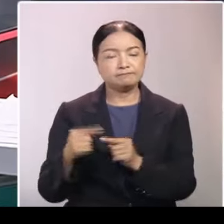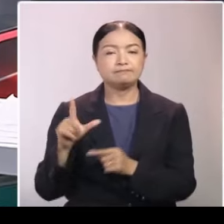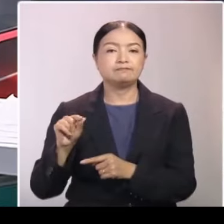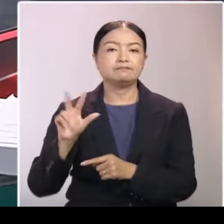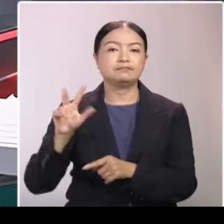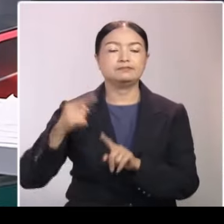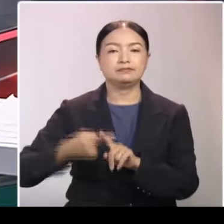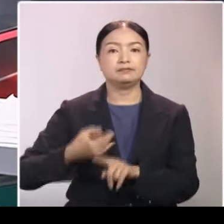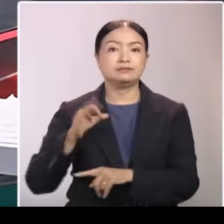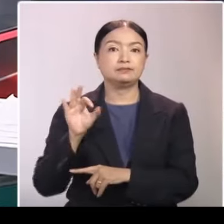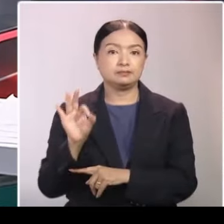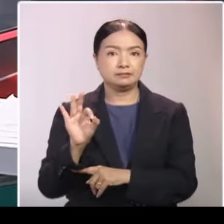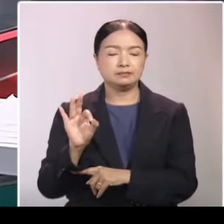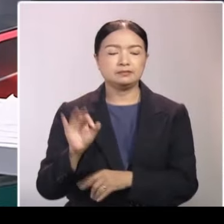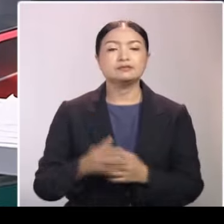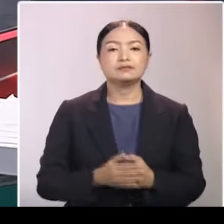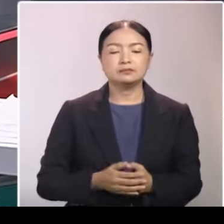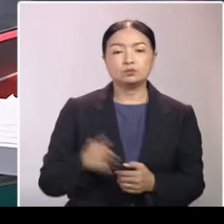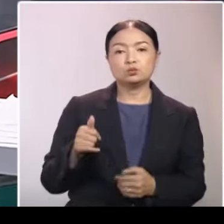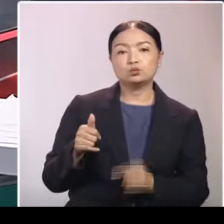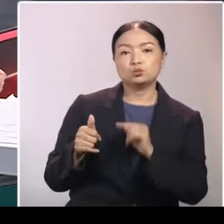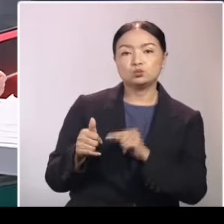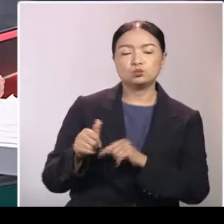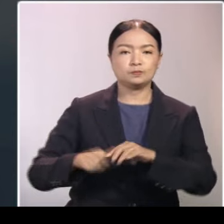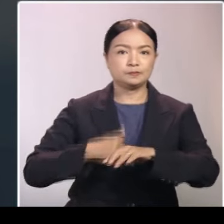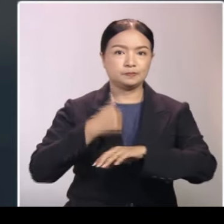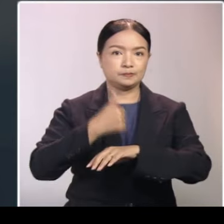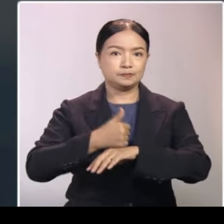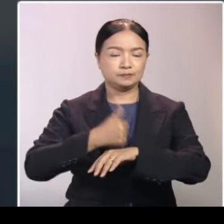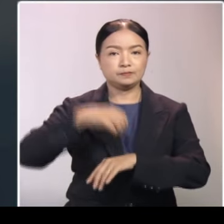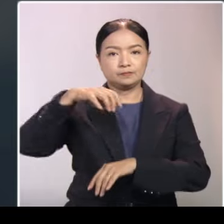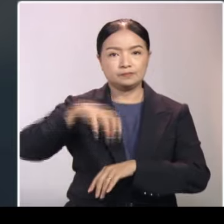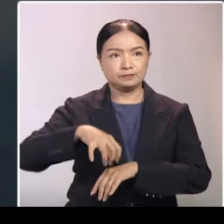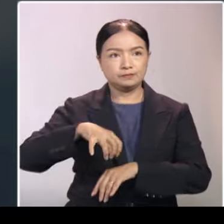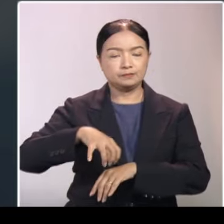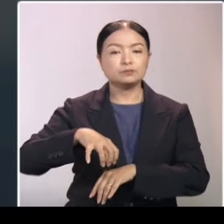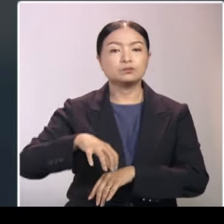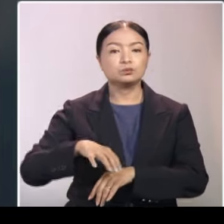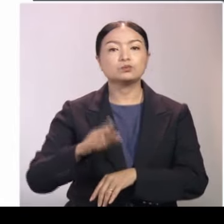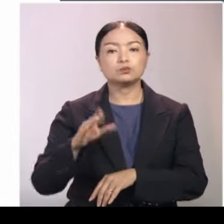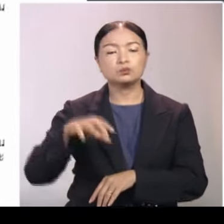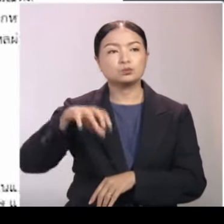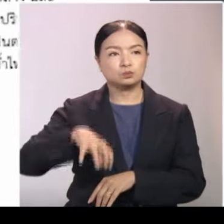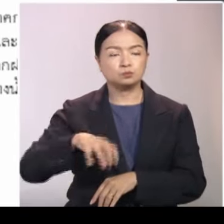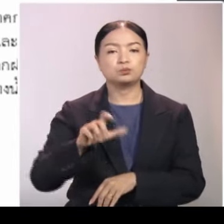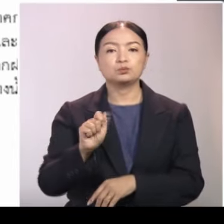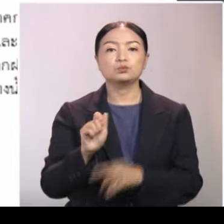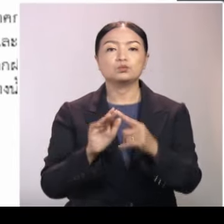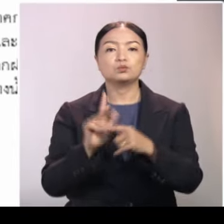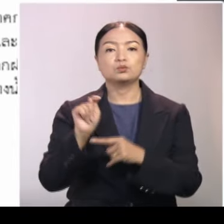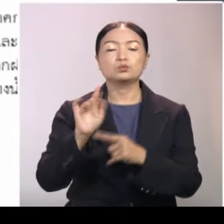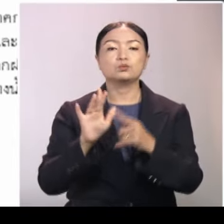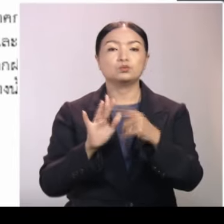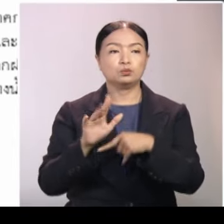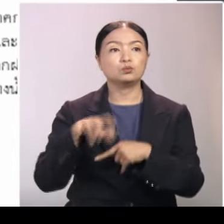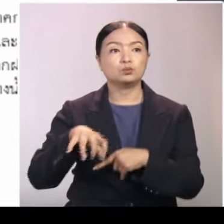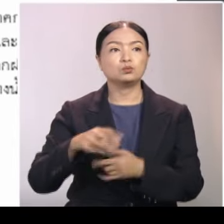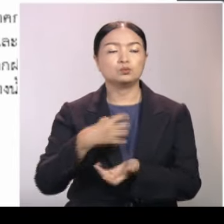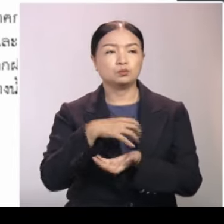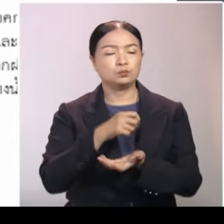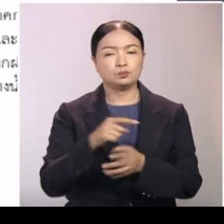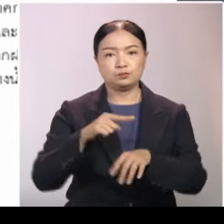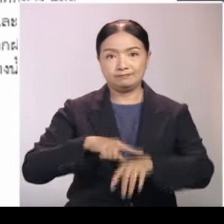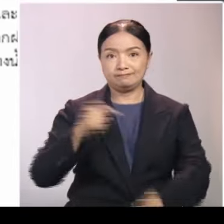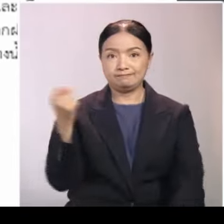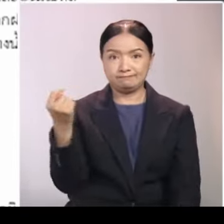กันยายนคุณผู้ชมนายสมควรต้นจานนะครับผู้อำนวยการกองพยากรณ์อากาศกรมอุตุนิยมวิทยาก็บอกว่าเมื่อต 4ที่